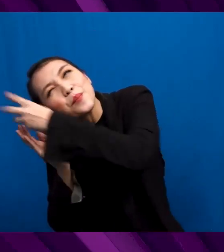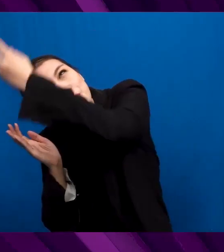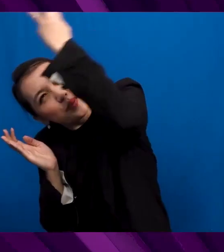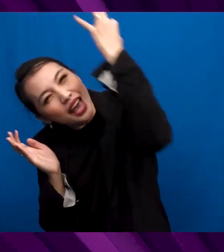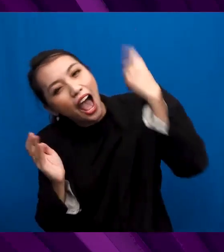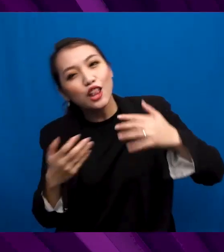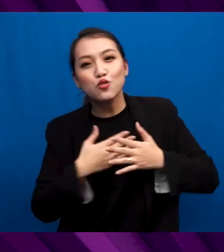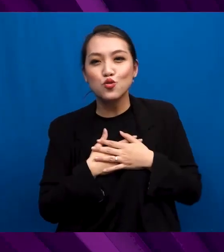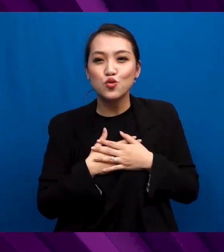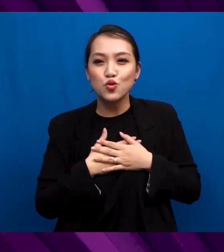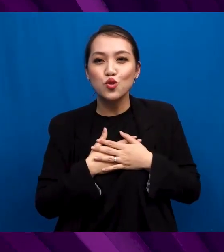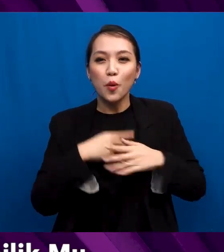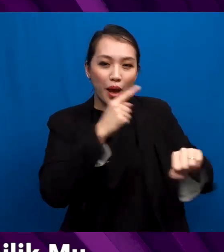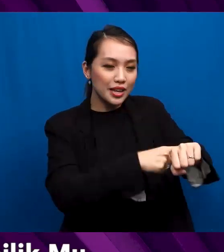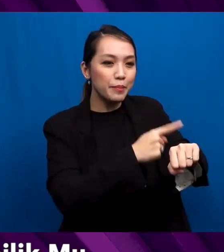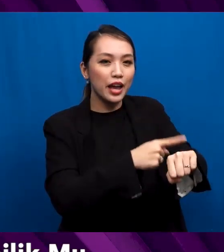cita-citaku,